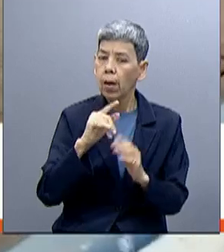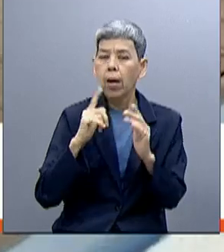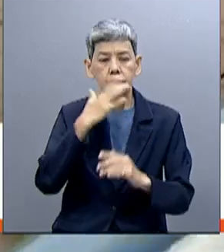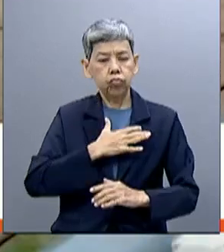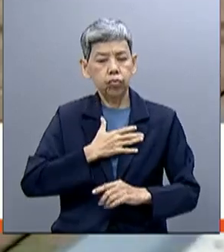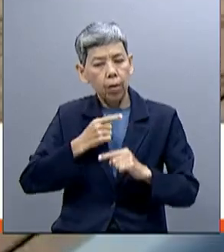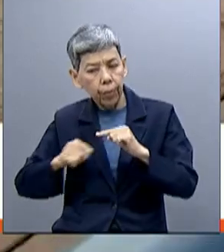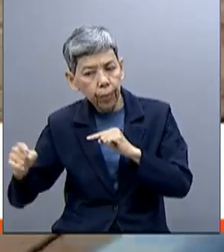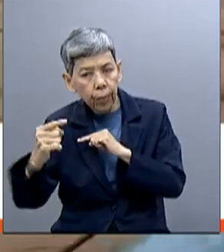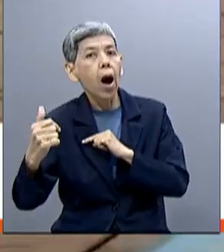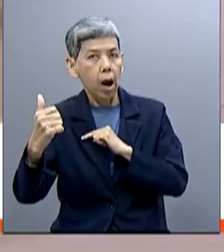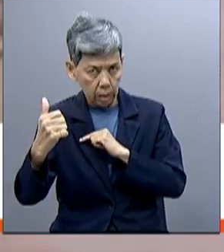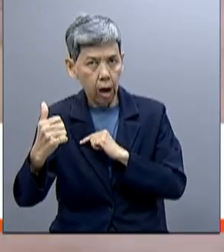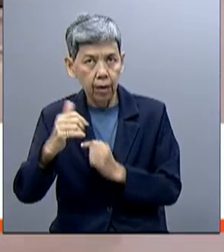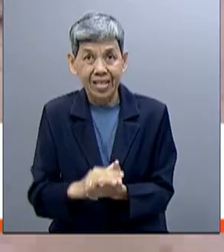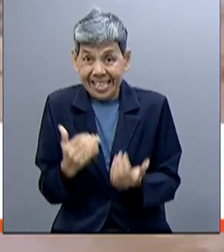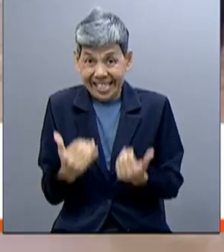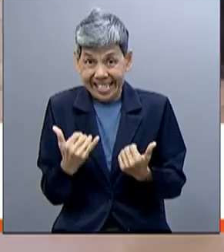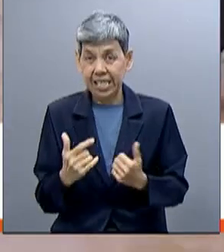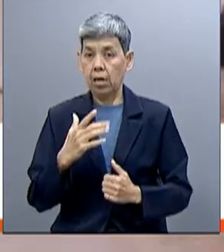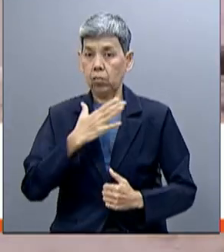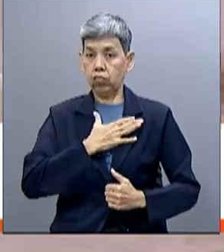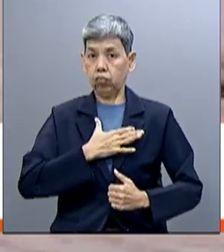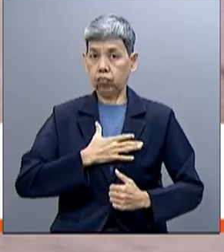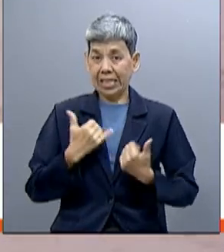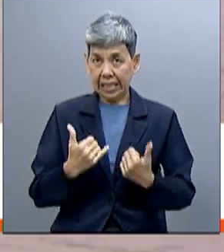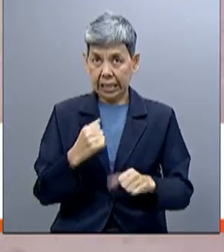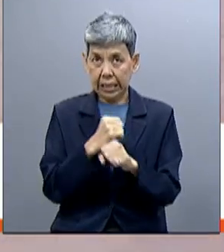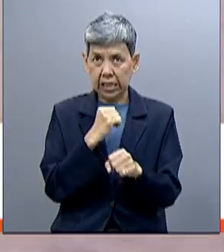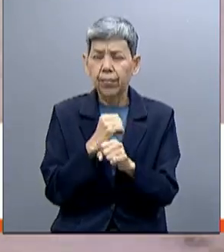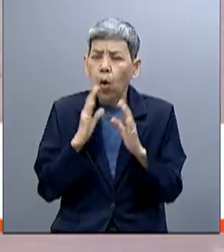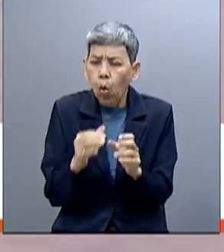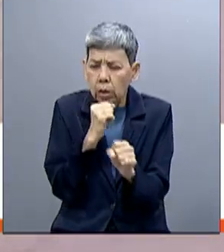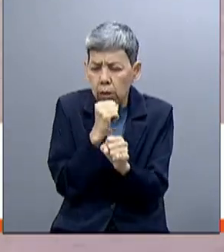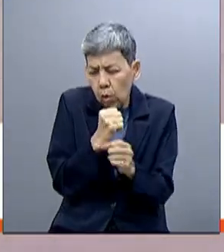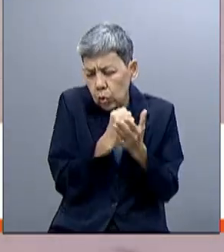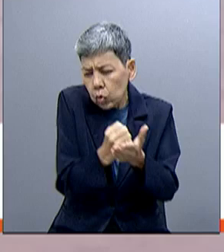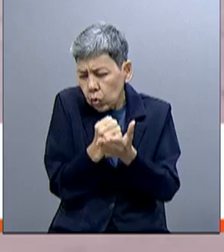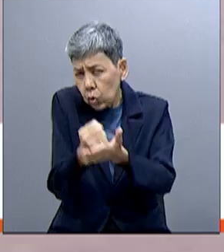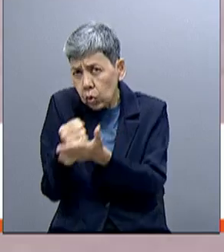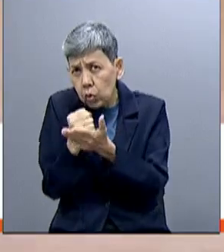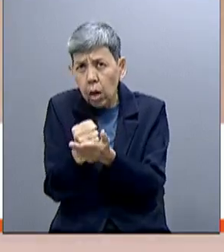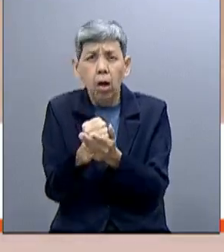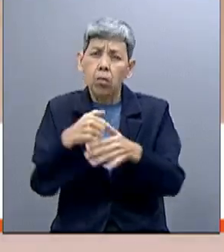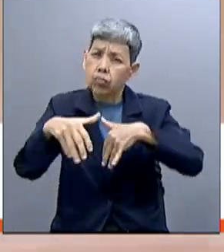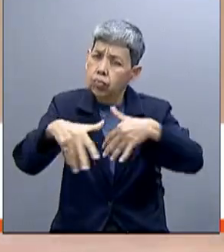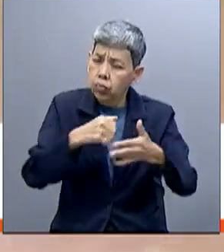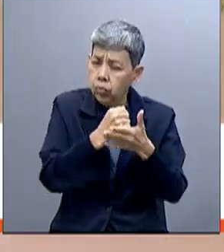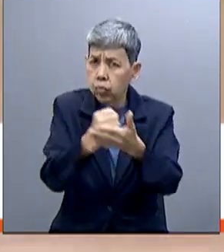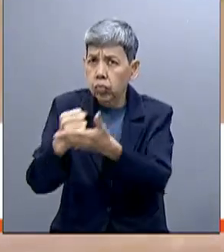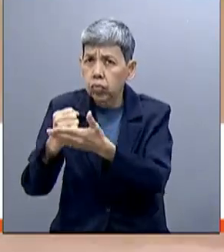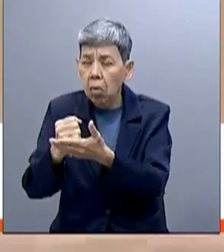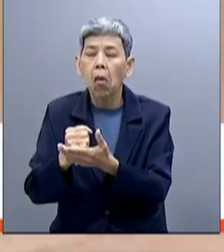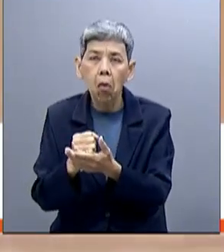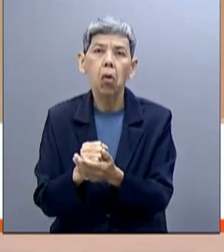ได้อีกทางหนึ่งค่ะตอนนี้จังหวัดแม่ฮ่องสอนอยู่ระหว่างระดมหน่วยงานต่างๆมาช่วยเหลือผู้ประสบภัยนะคะรวมไ